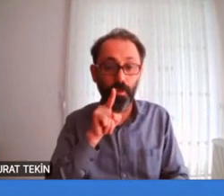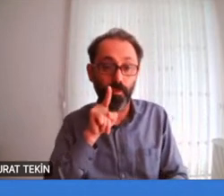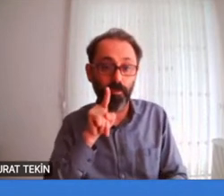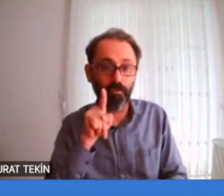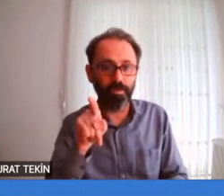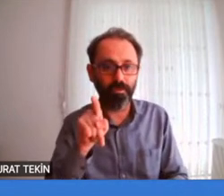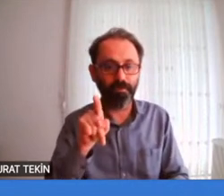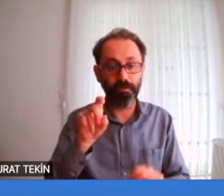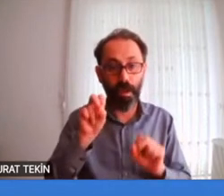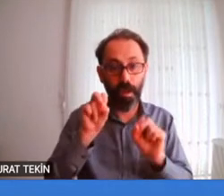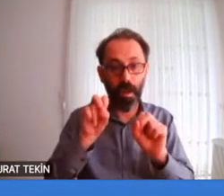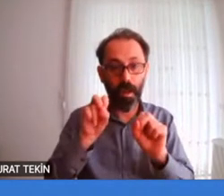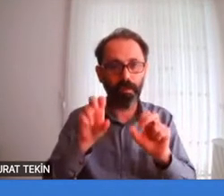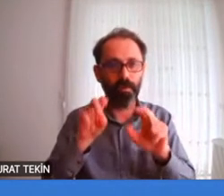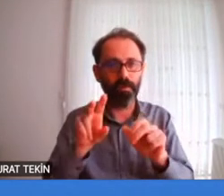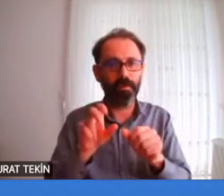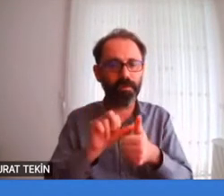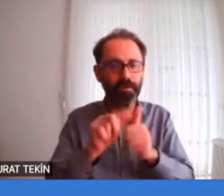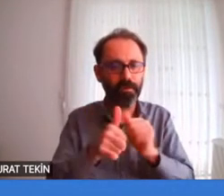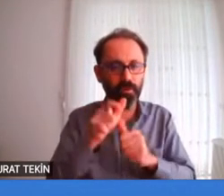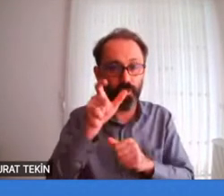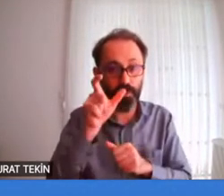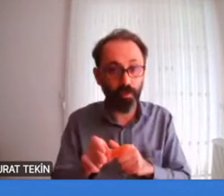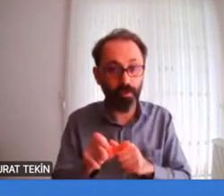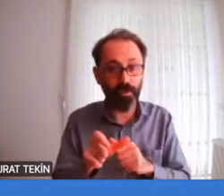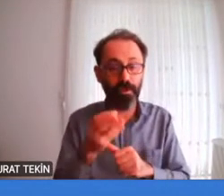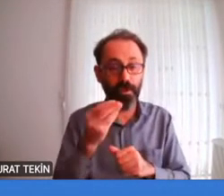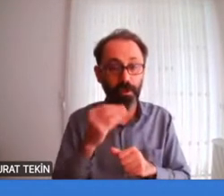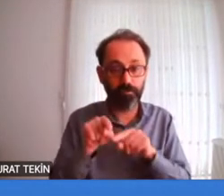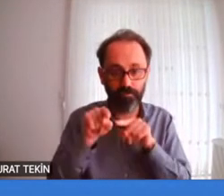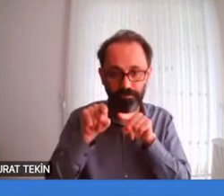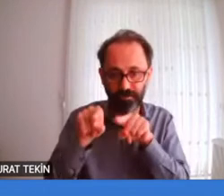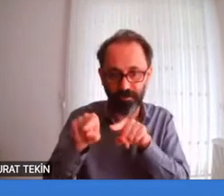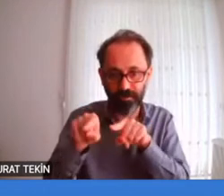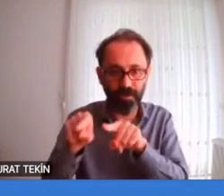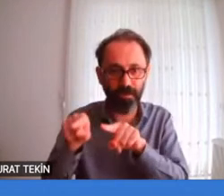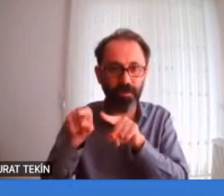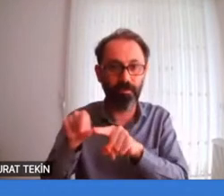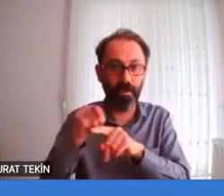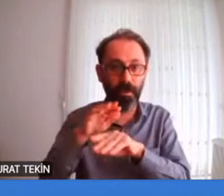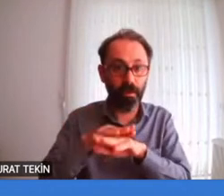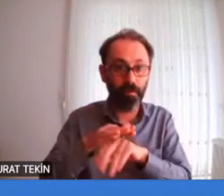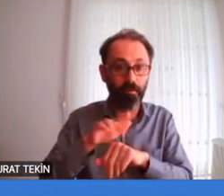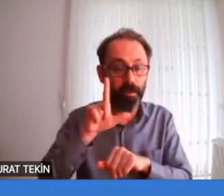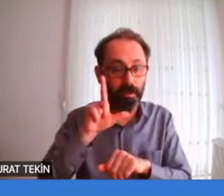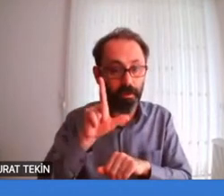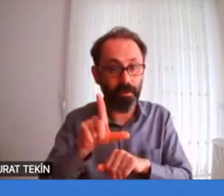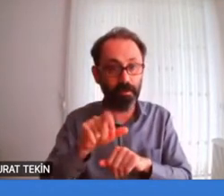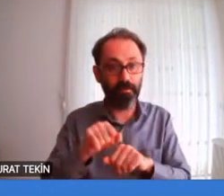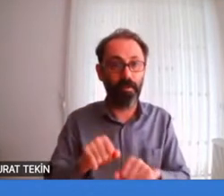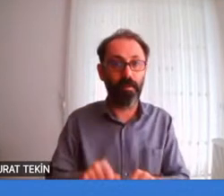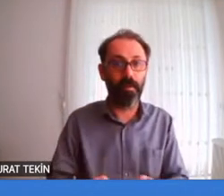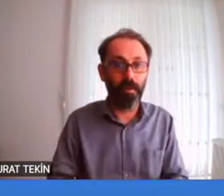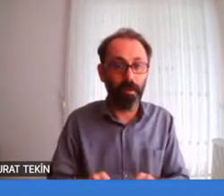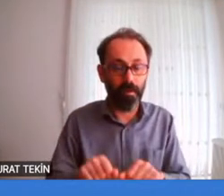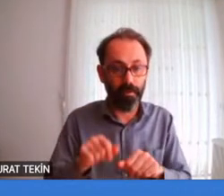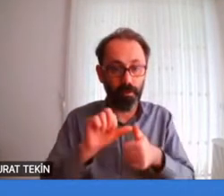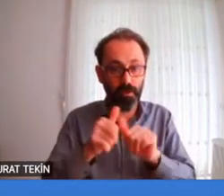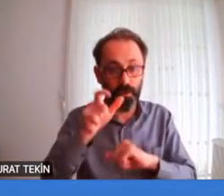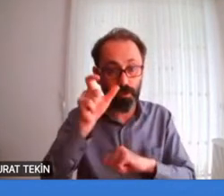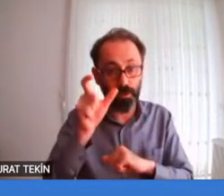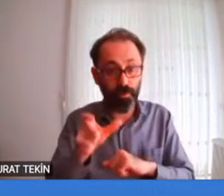lazım. Bir sporcu o tarafta ne hissediyor, kendini nasıl yönlendirmesi gerektiğini antrenörün çok iyi hissetmesi lazım. Bunu